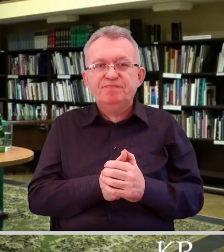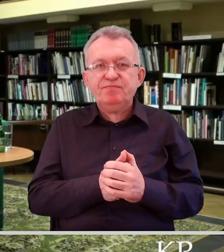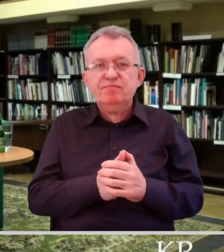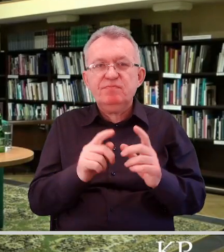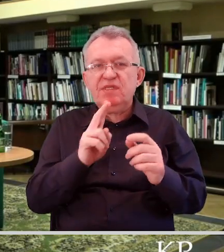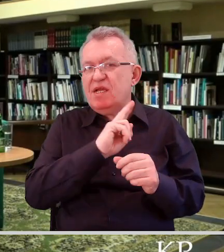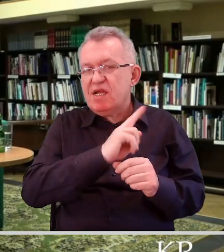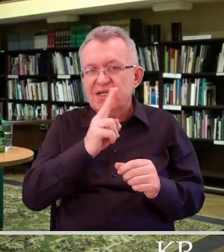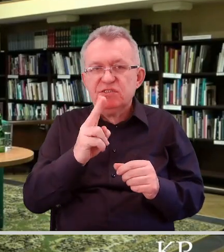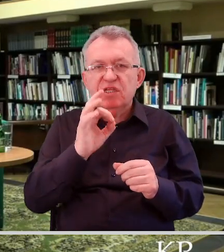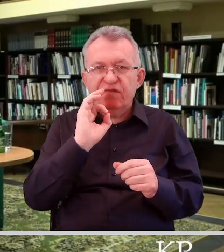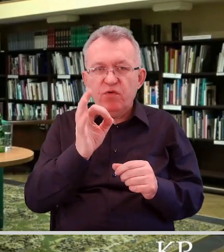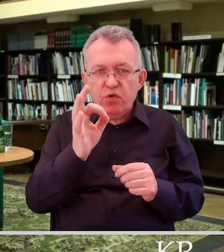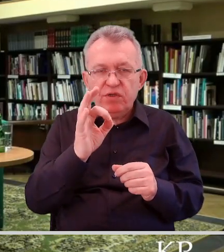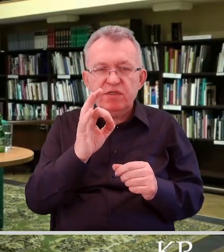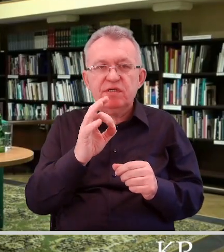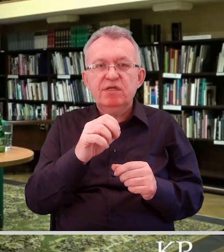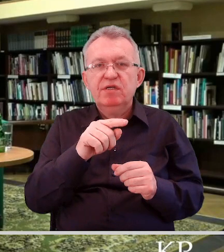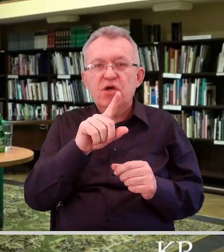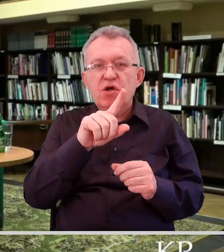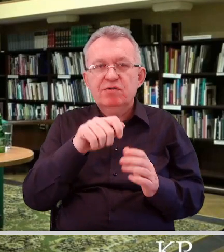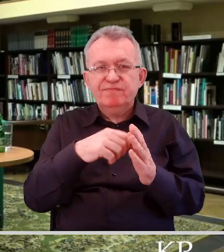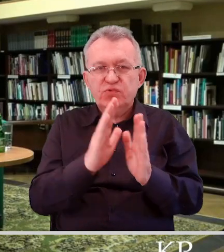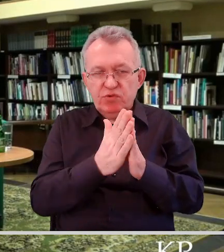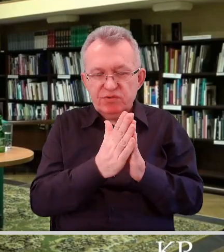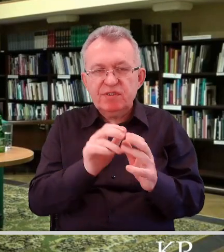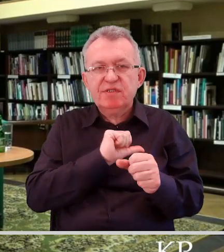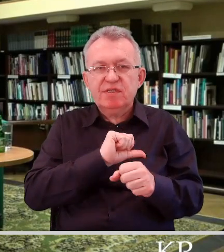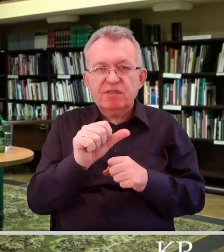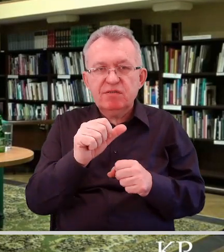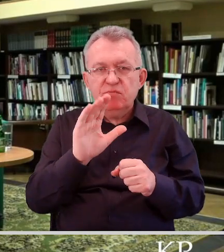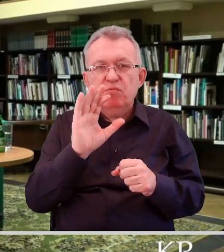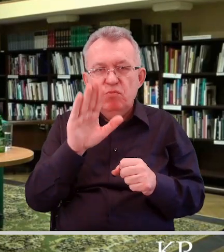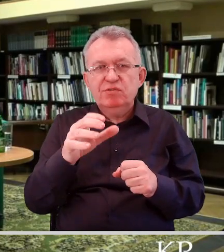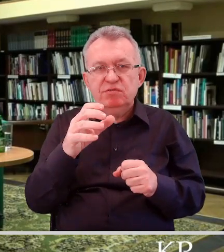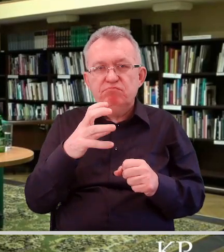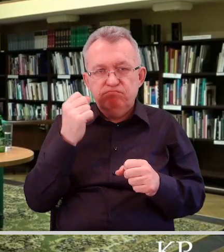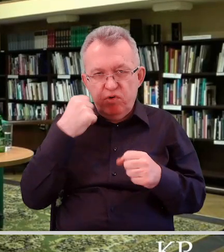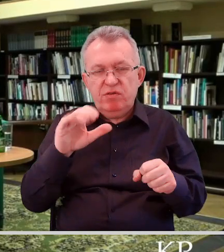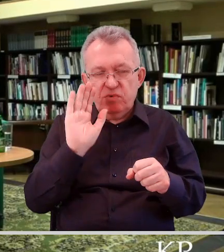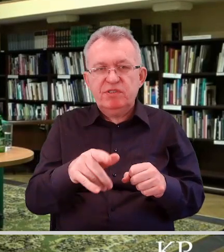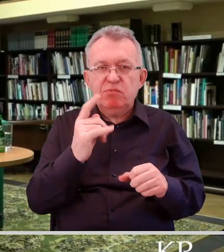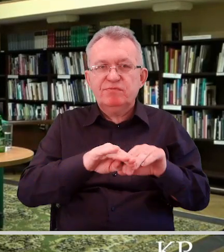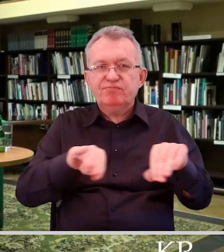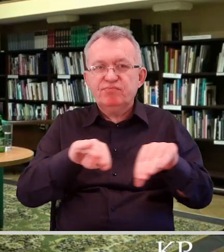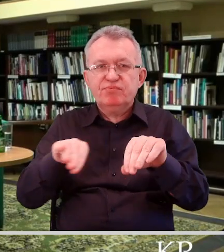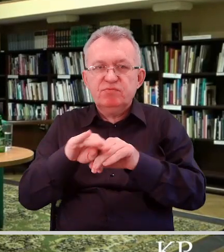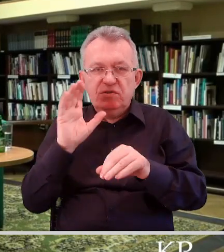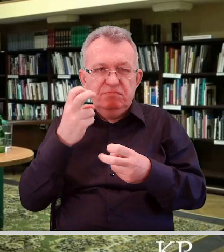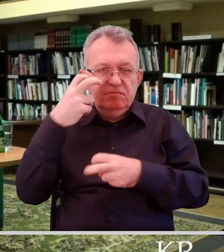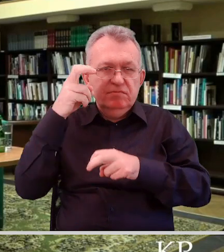Oczywiście każda z twoich rozbójniczek mogłaby być teoretycznie bohaterką powieści, gdybyś miała taką